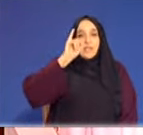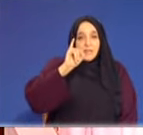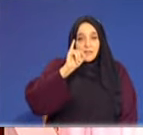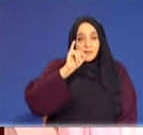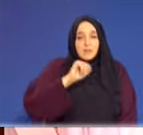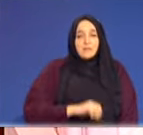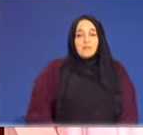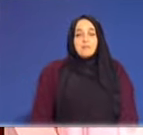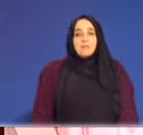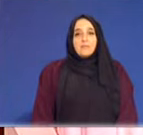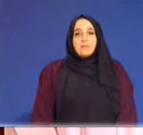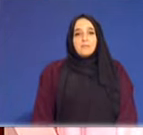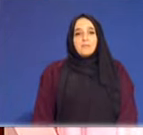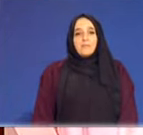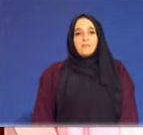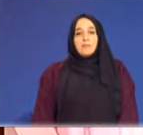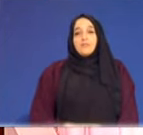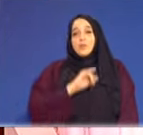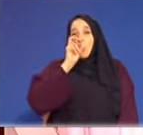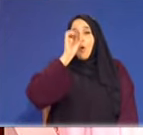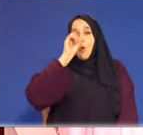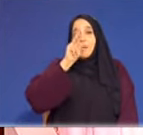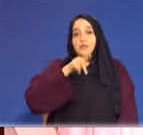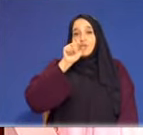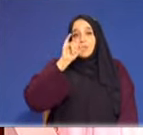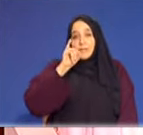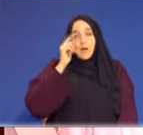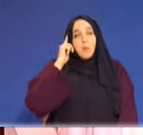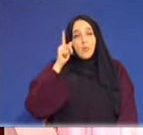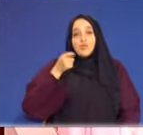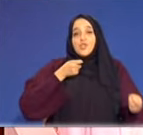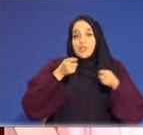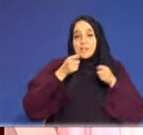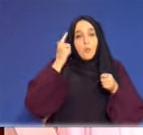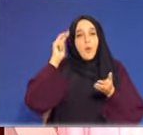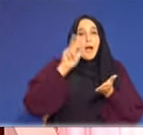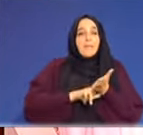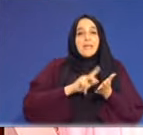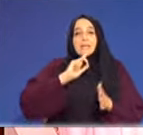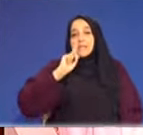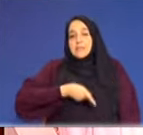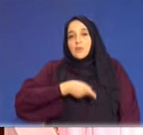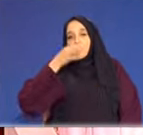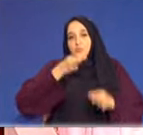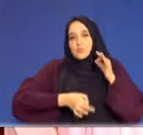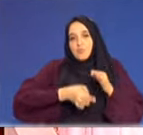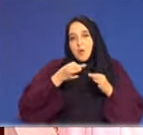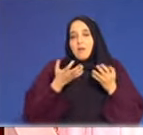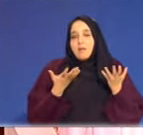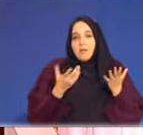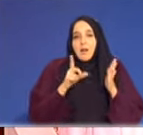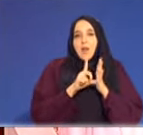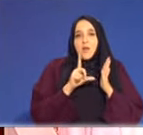اللوبيجي اللي هي ديوان الترقية والتسيير العقاري، من أجل تطبيق